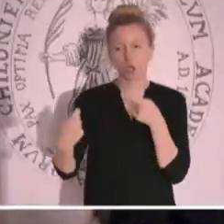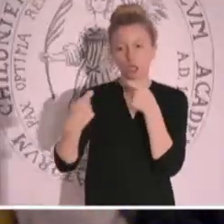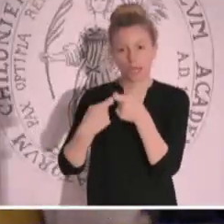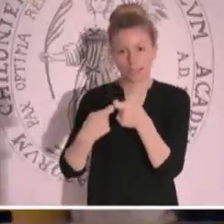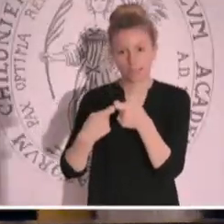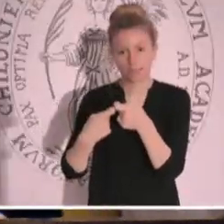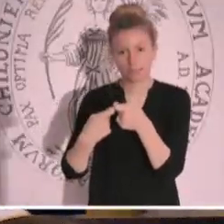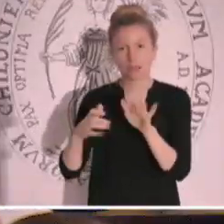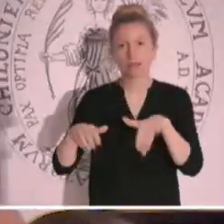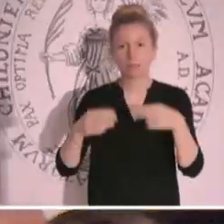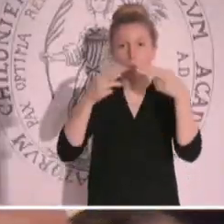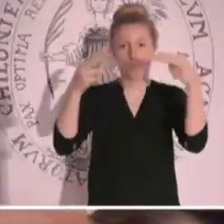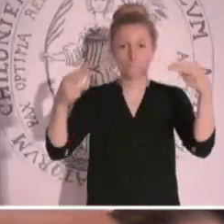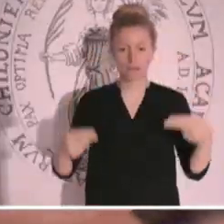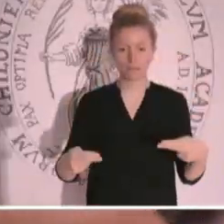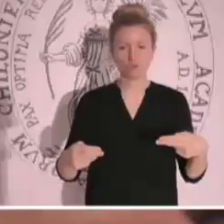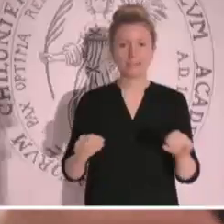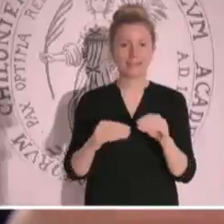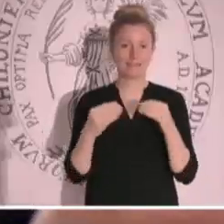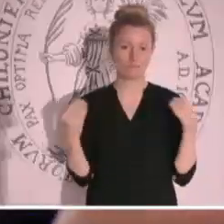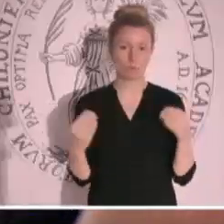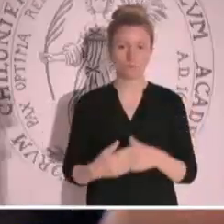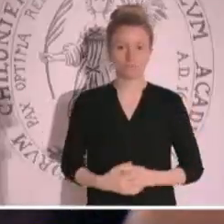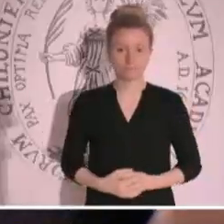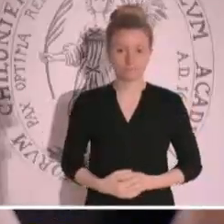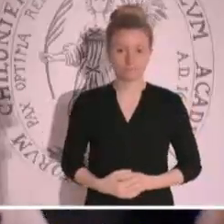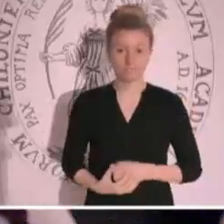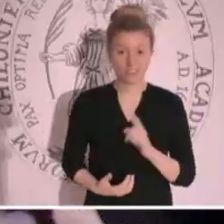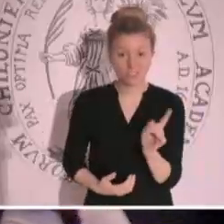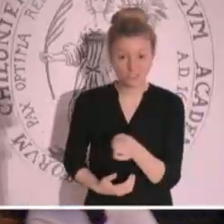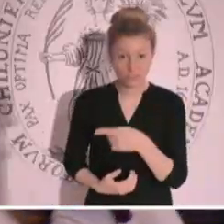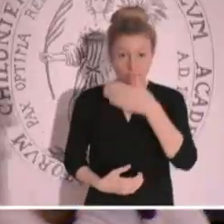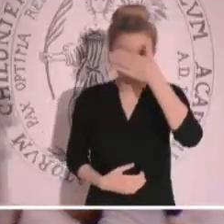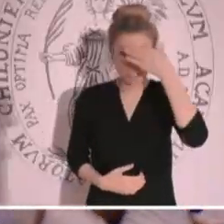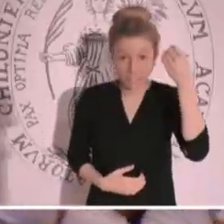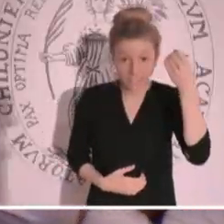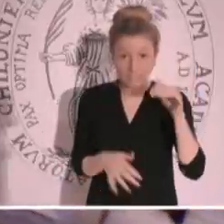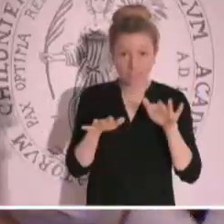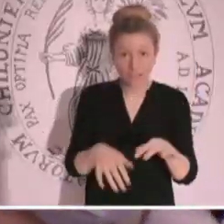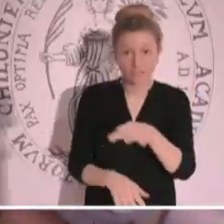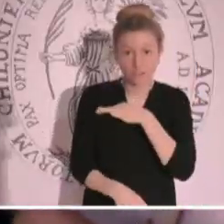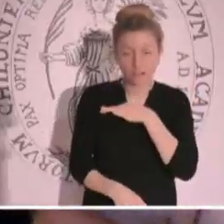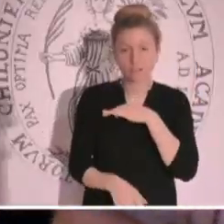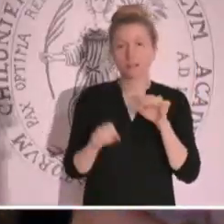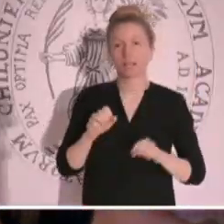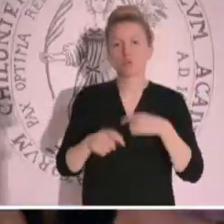Und wenn wir wirklich nicht alles bedacht haben und es immer noch Fragen gibt, dann freuen wir uns, von euch zu